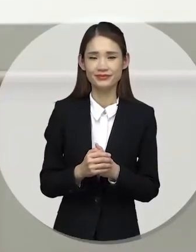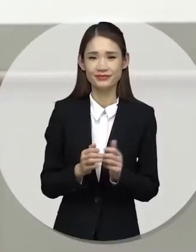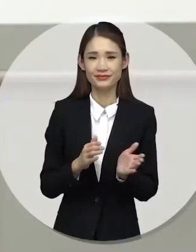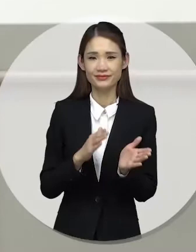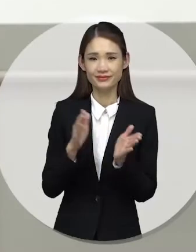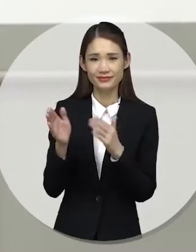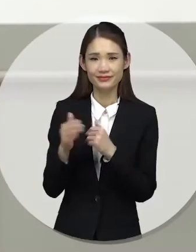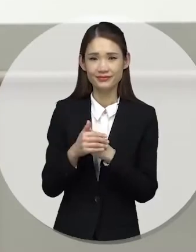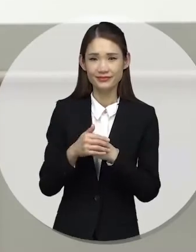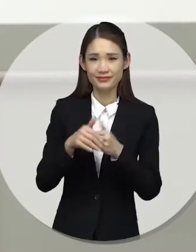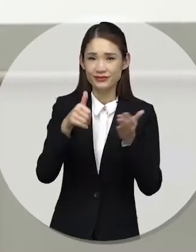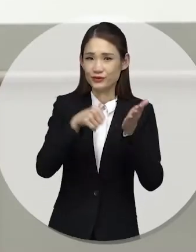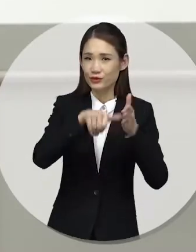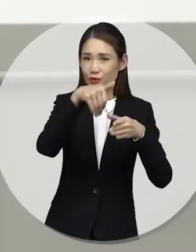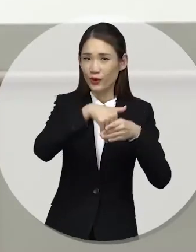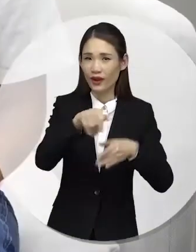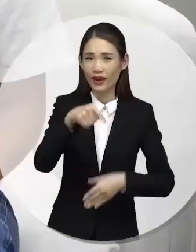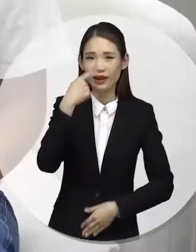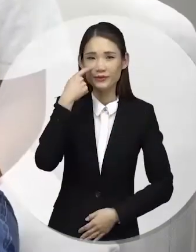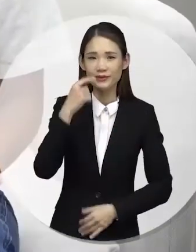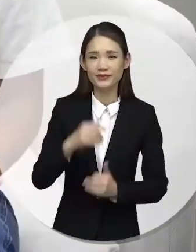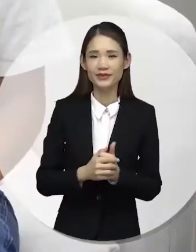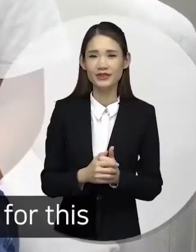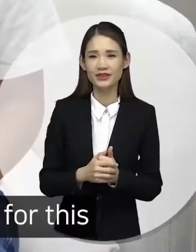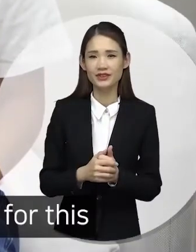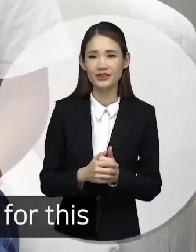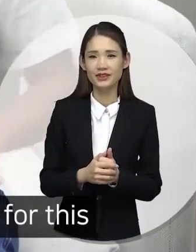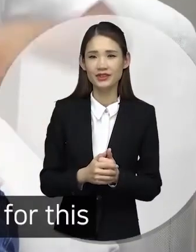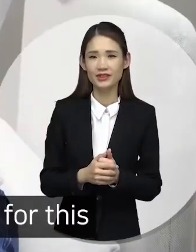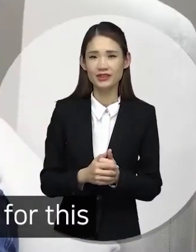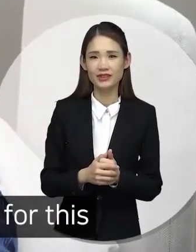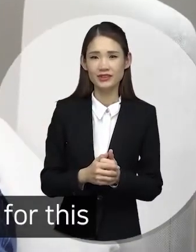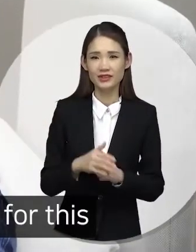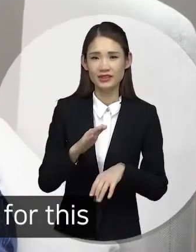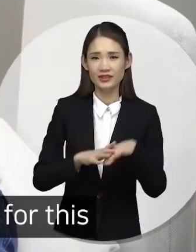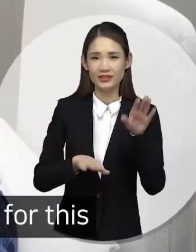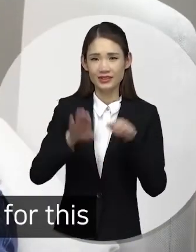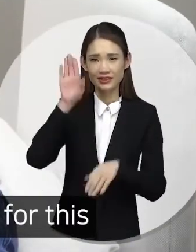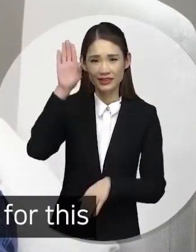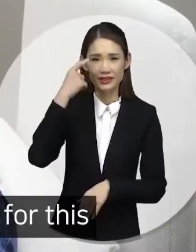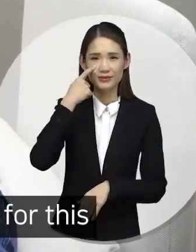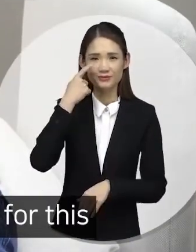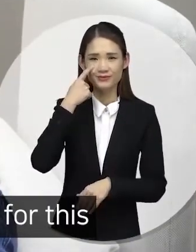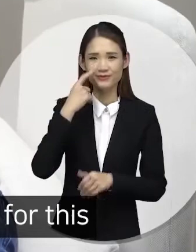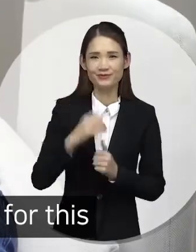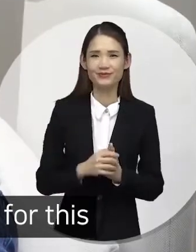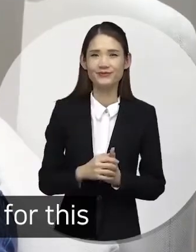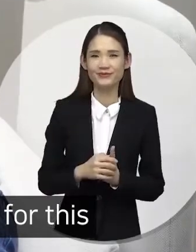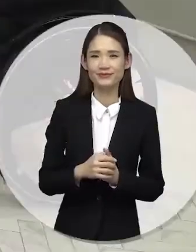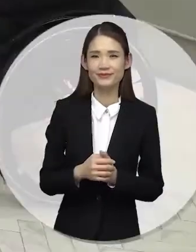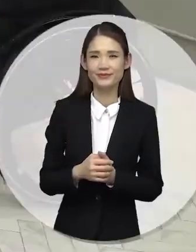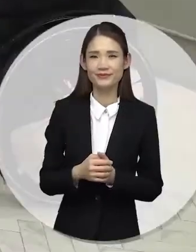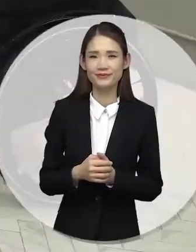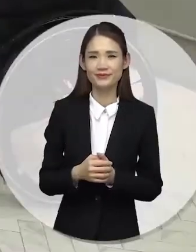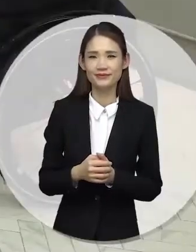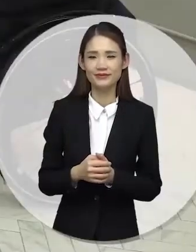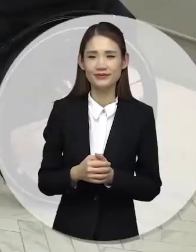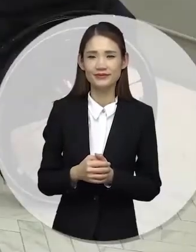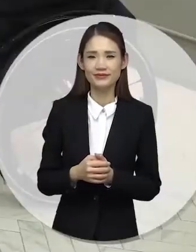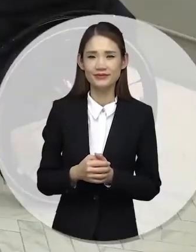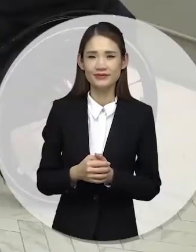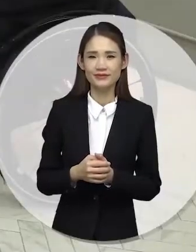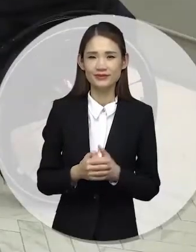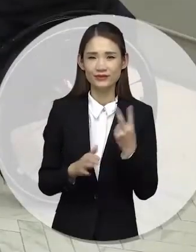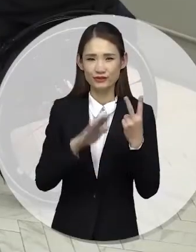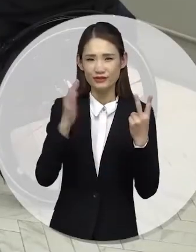그러면은 투표 바로 해볼까요? 그냥 아무도 없으면 안 될 것 같아서 손을 들어보겠습니다. 둘 다